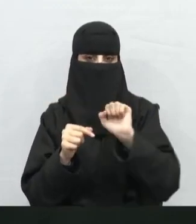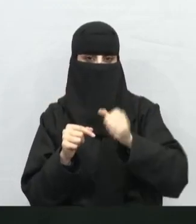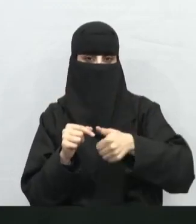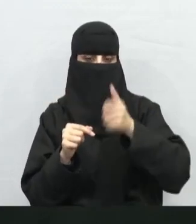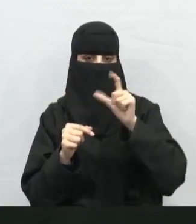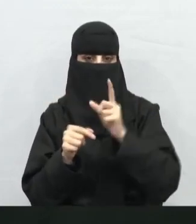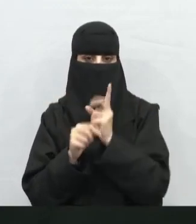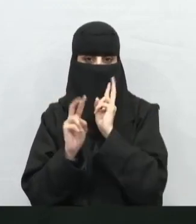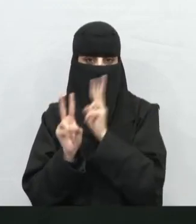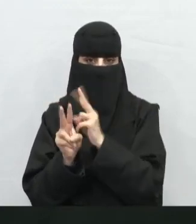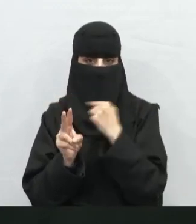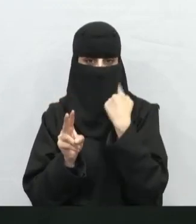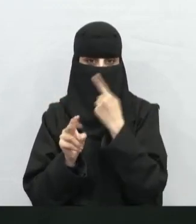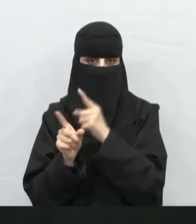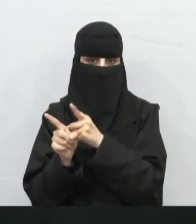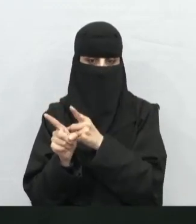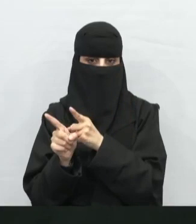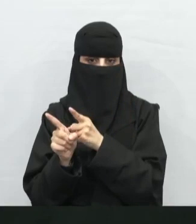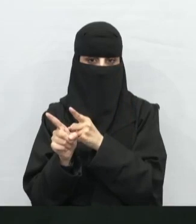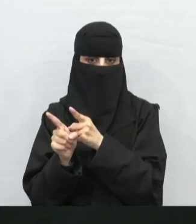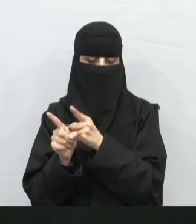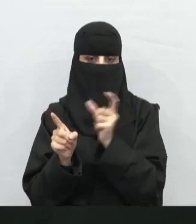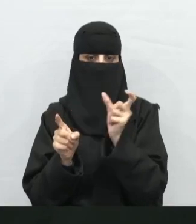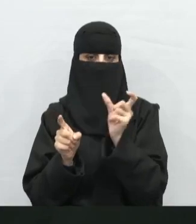استمعوا جيدا صالحا